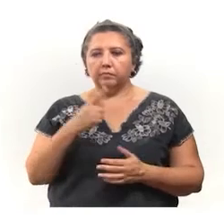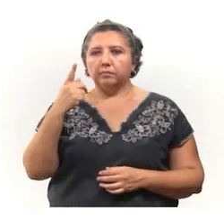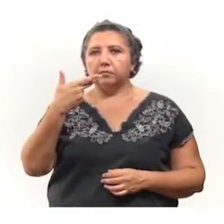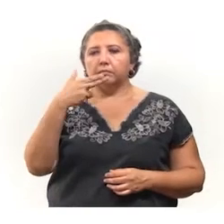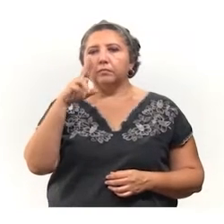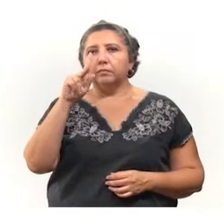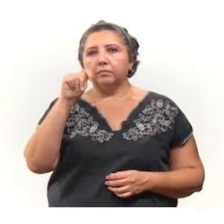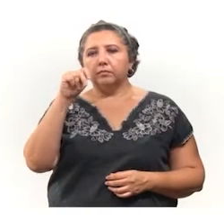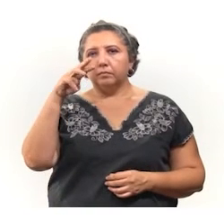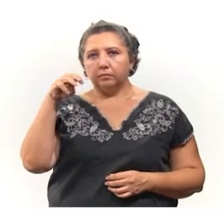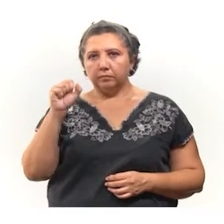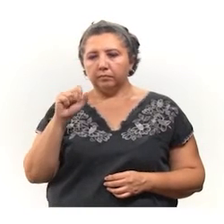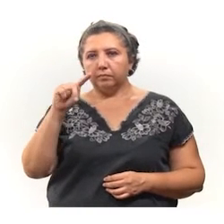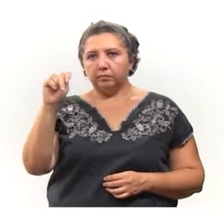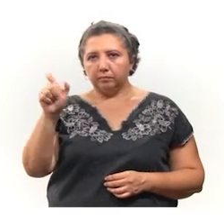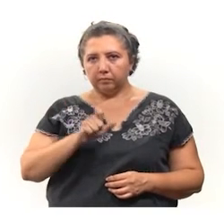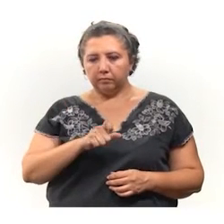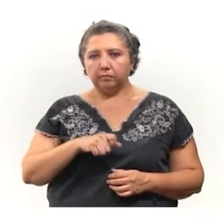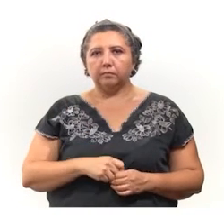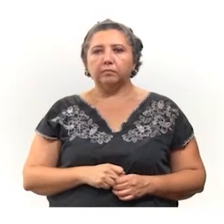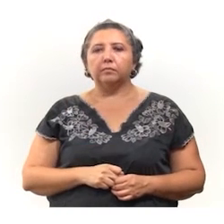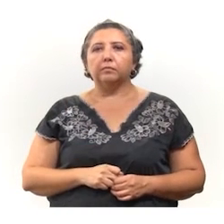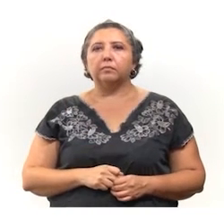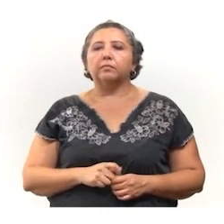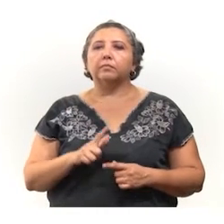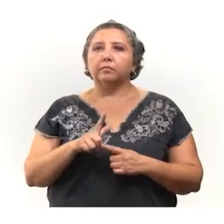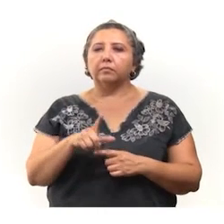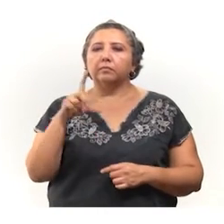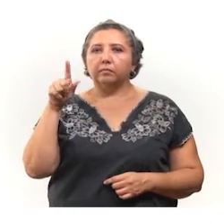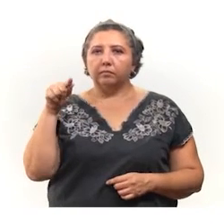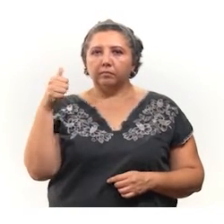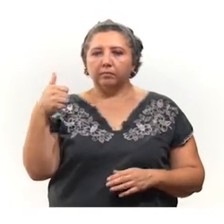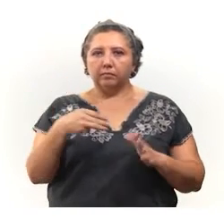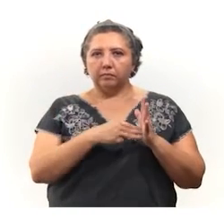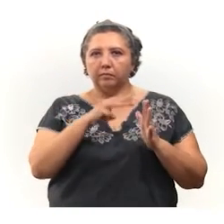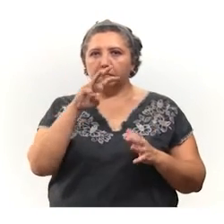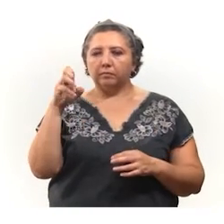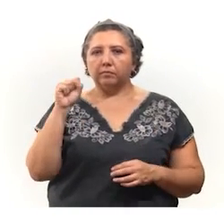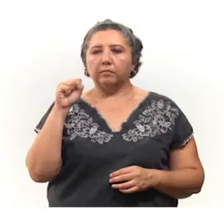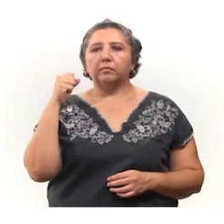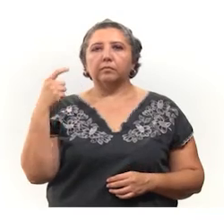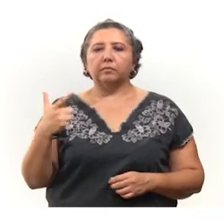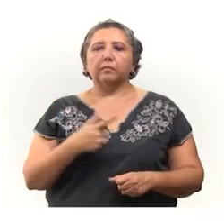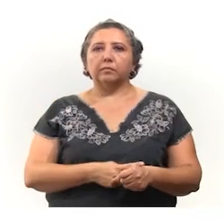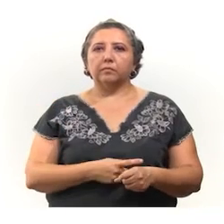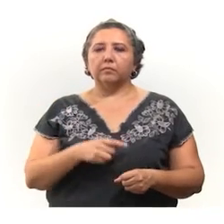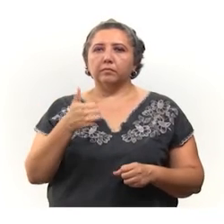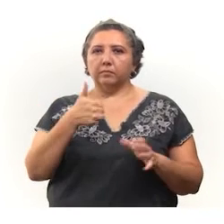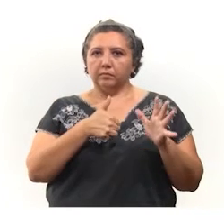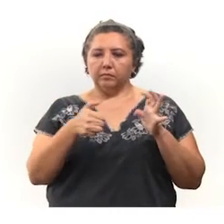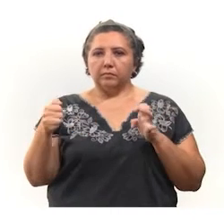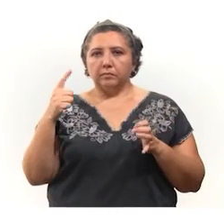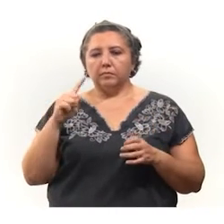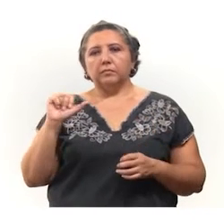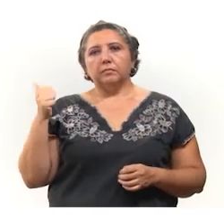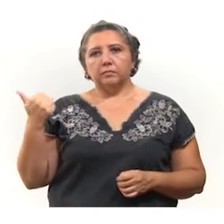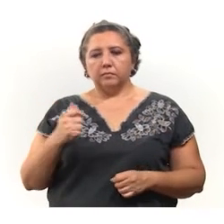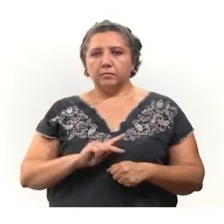teo coronavirus, taktuk en el 7 de noviembre. Letiobe tikajakbalo, 12.047 tu shamanil, 11.507 tu